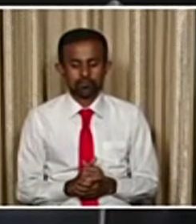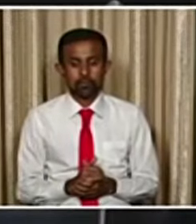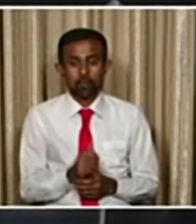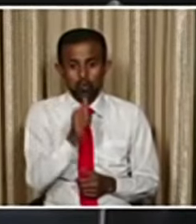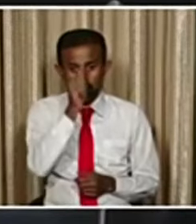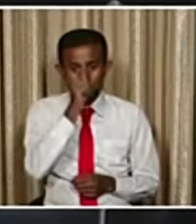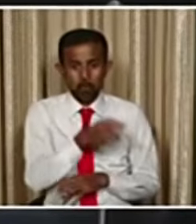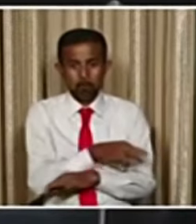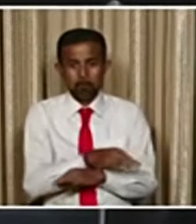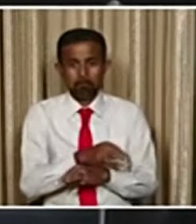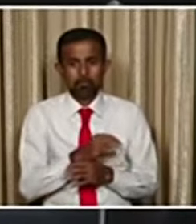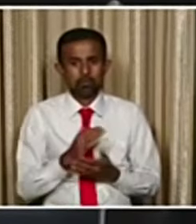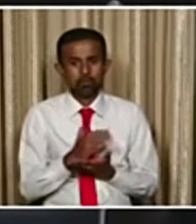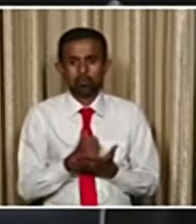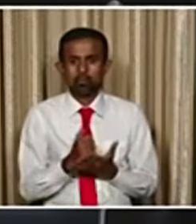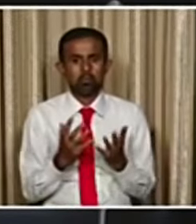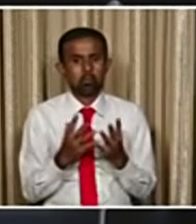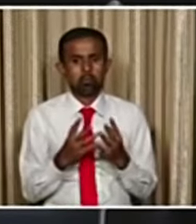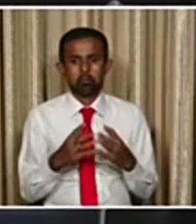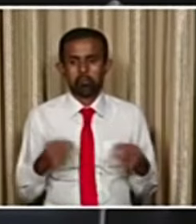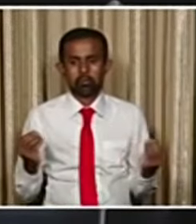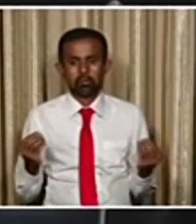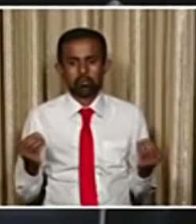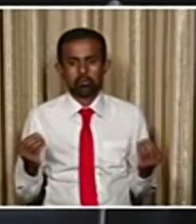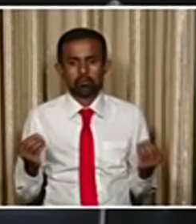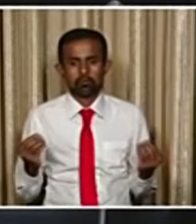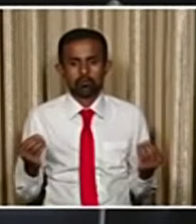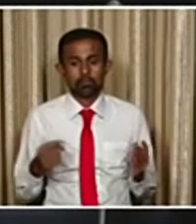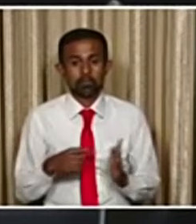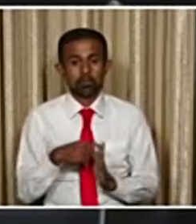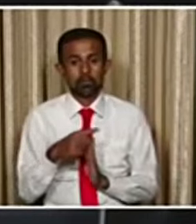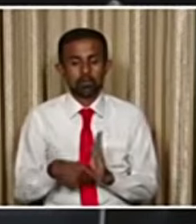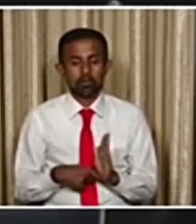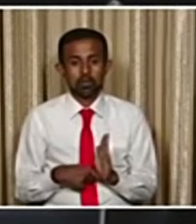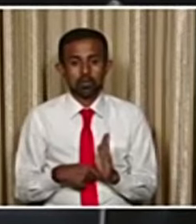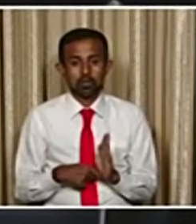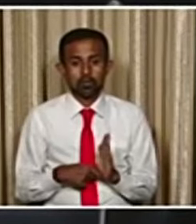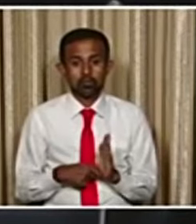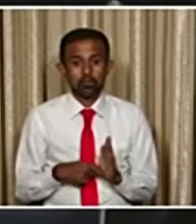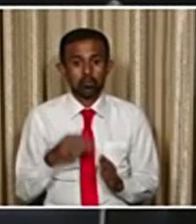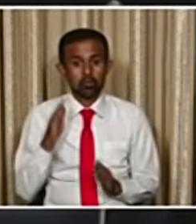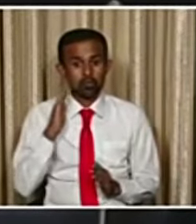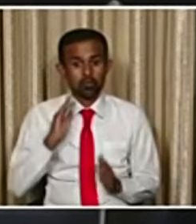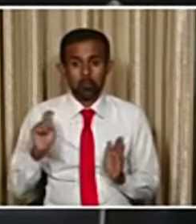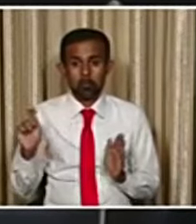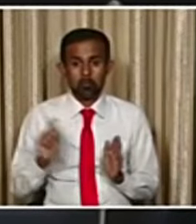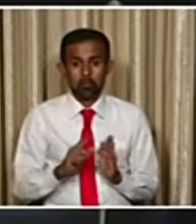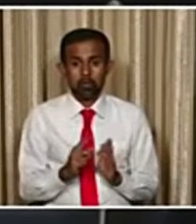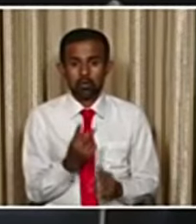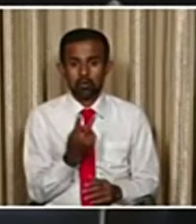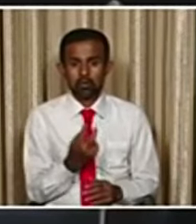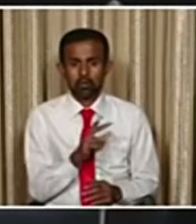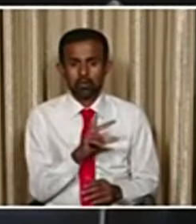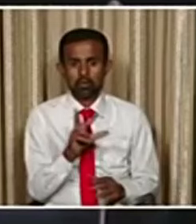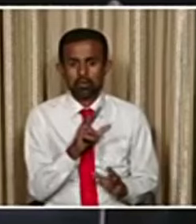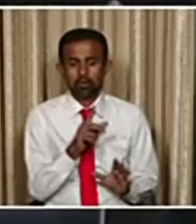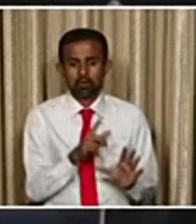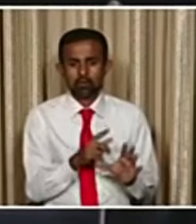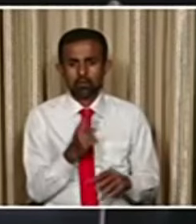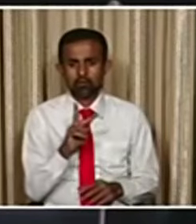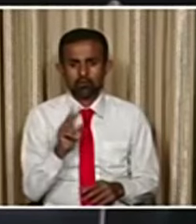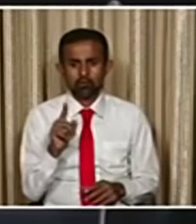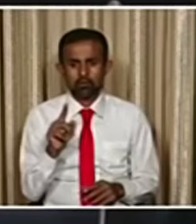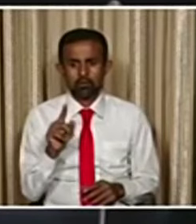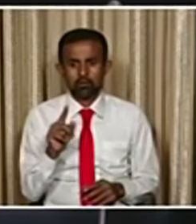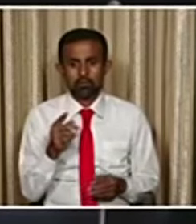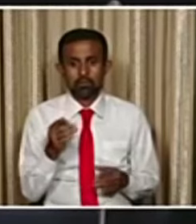ಉಂಡಿಯಲ್ ಕ್ರಮೇಯ ಸಂಪೂರ್ಣ ಮೊಗೆ ಇವತ್ತೆಲ್ಲ ತೀನು ಲಂಕಾವೇ ಪ್ರೇಕ್ಷಣ ದೆದಾಸ್ ದಹ ಅಟ ದಹನಮೇ ವಿಶ್ವ